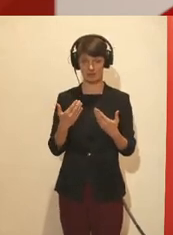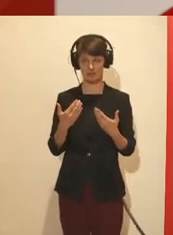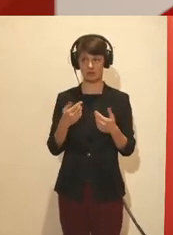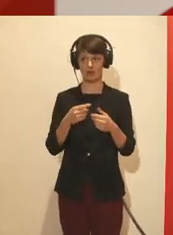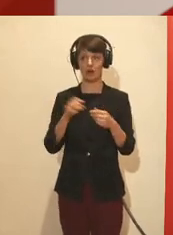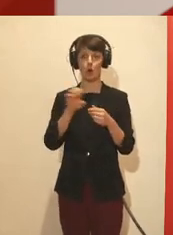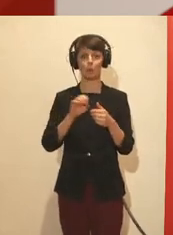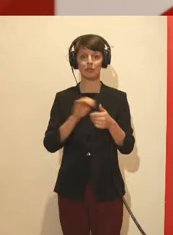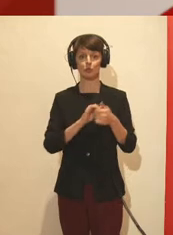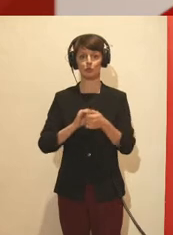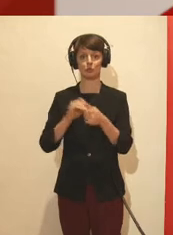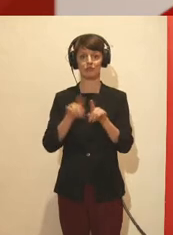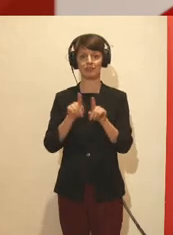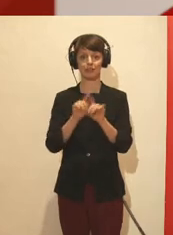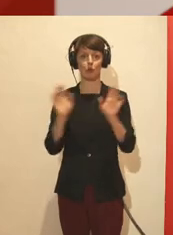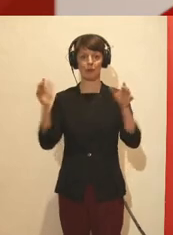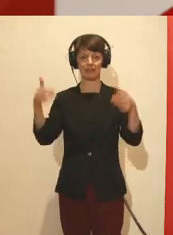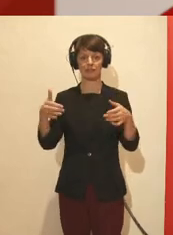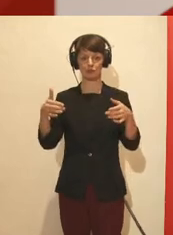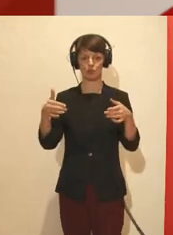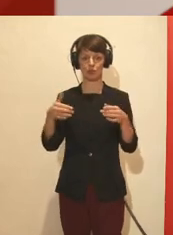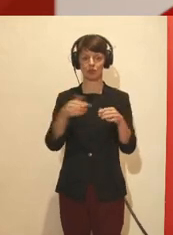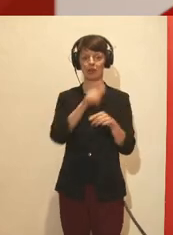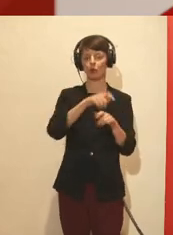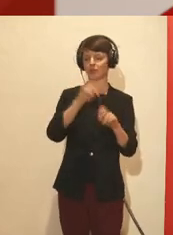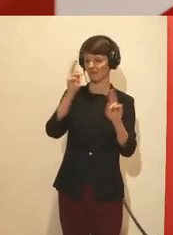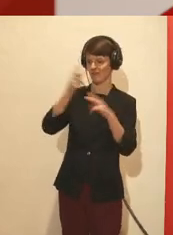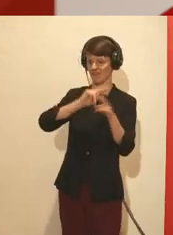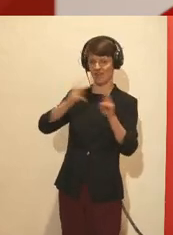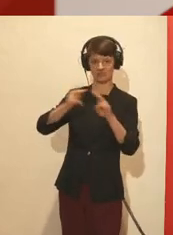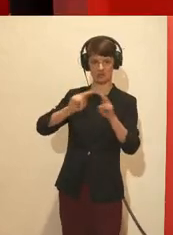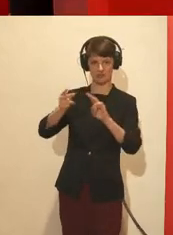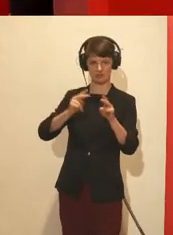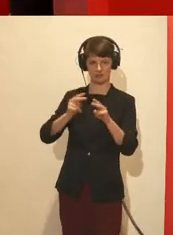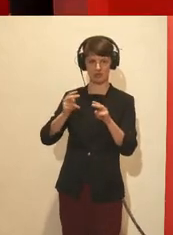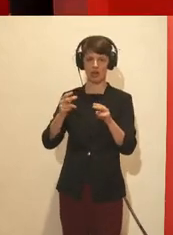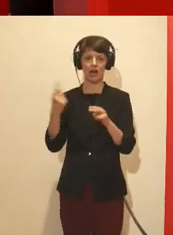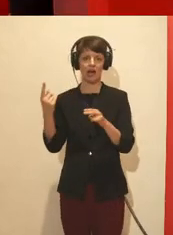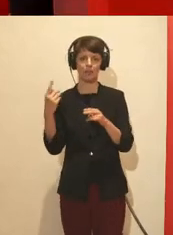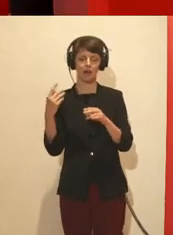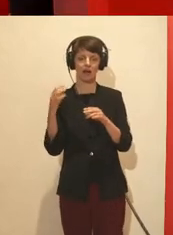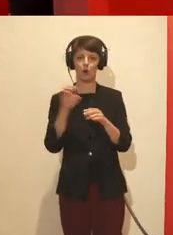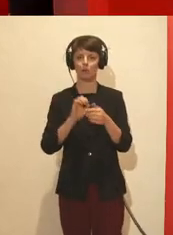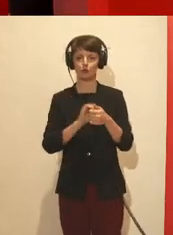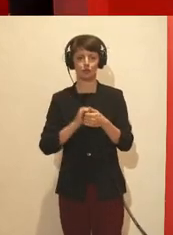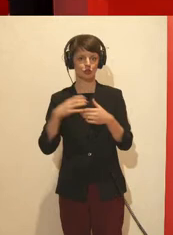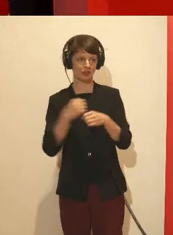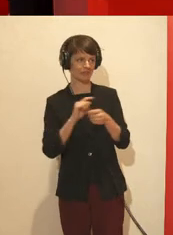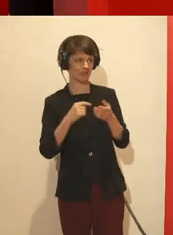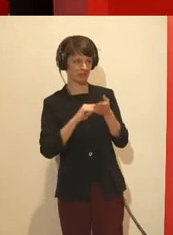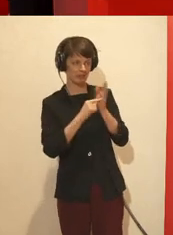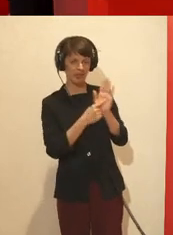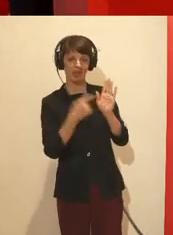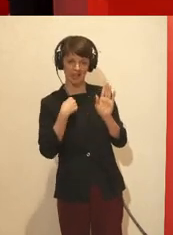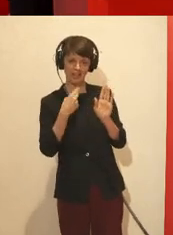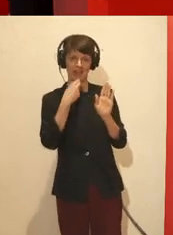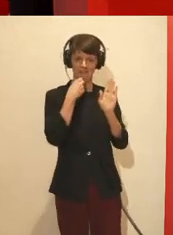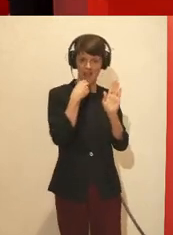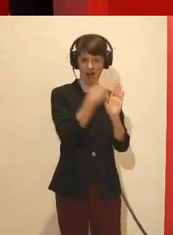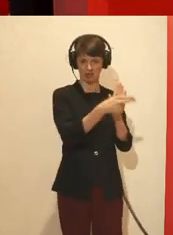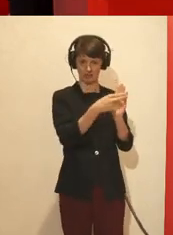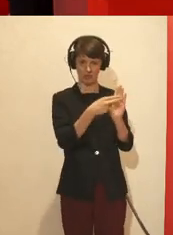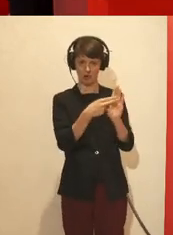verwechselt worden ist mit der globalisierung und das aber nicht hingekriegt hat sich selbst als das instrument die antwort auf diese frage